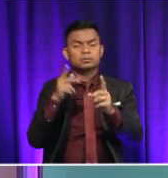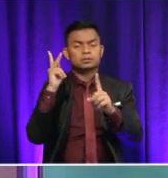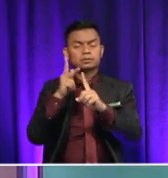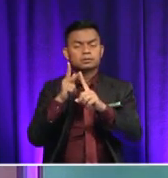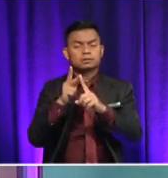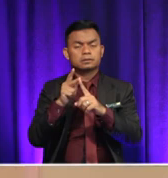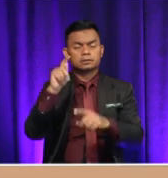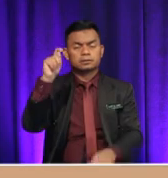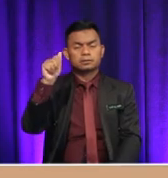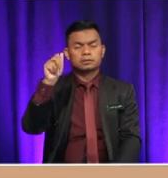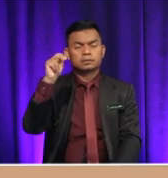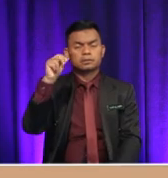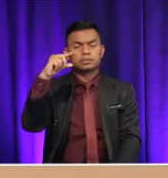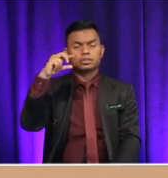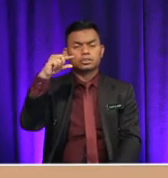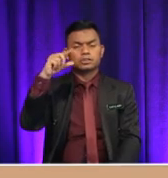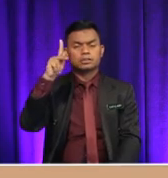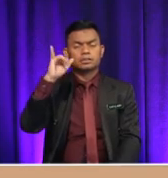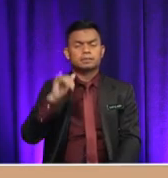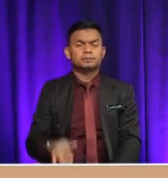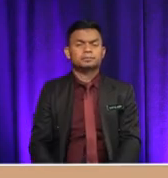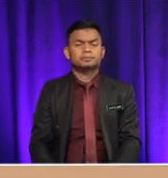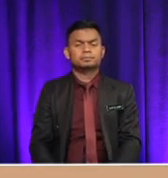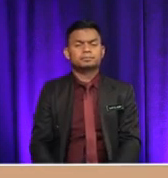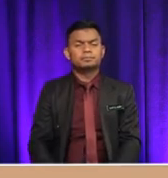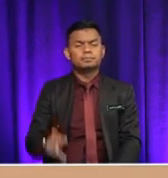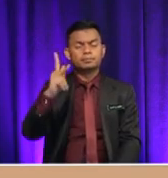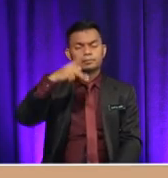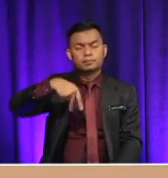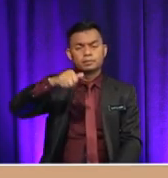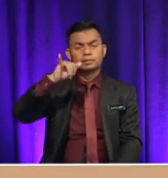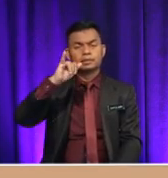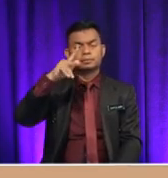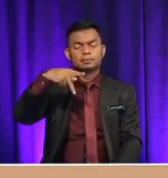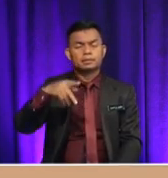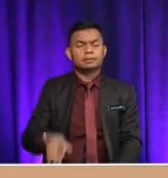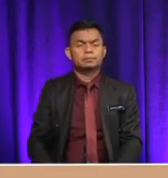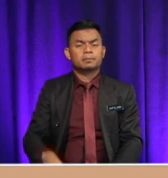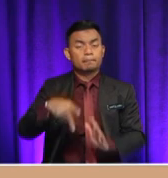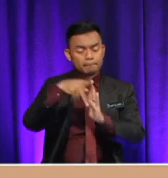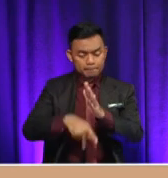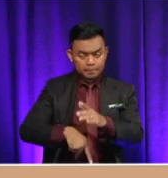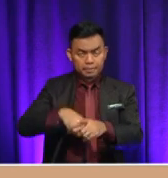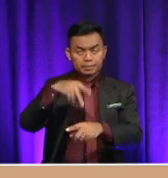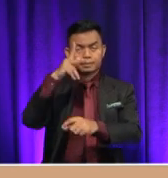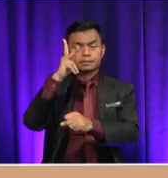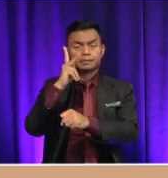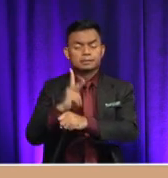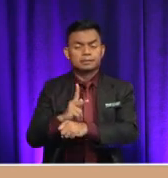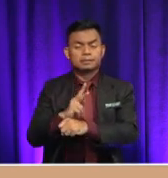yang menghubungkan dia namanya piper pernikmatan semua batang